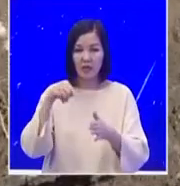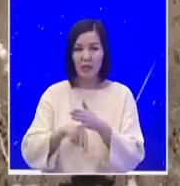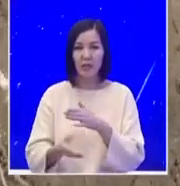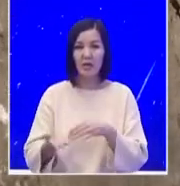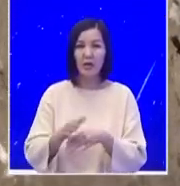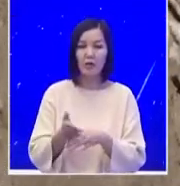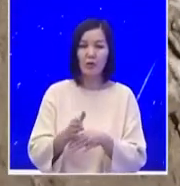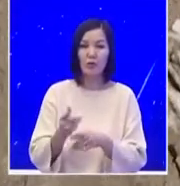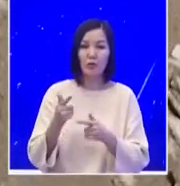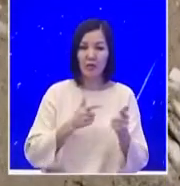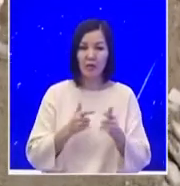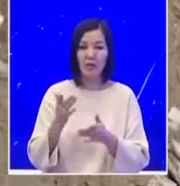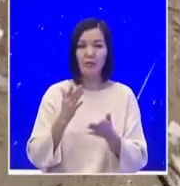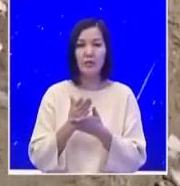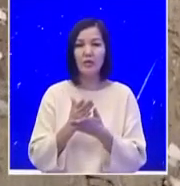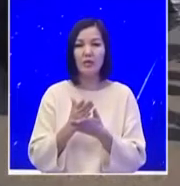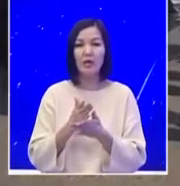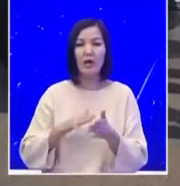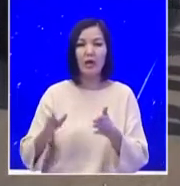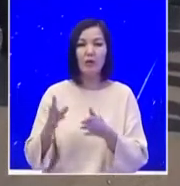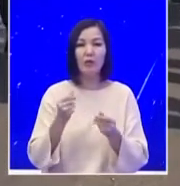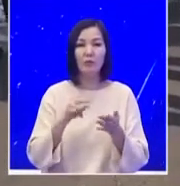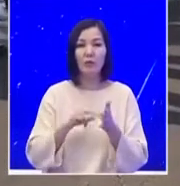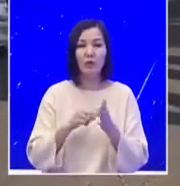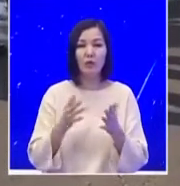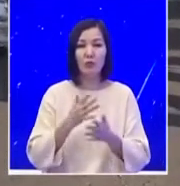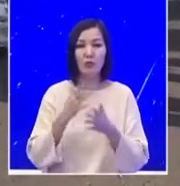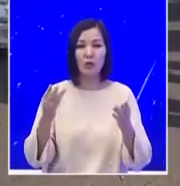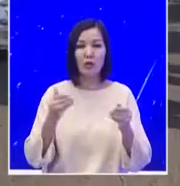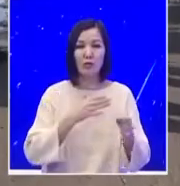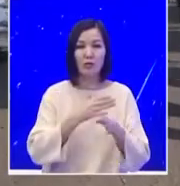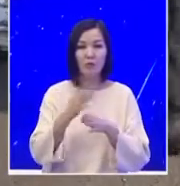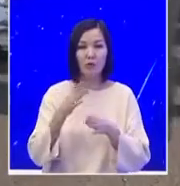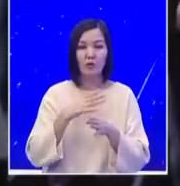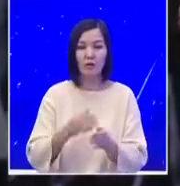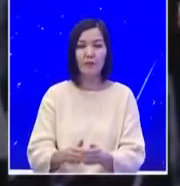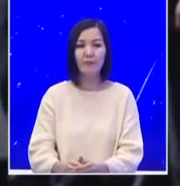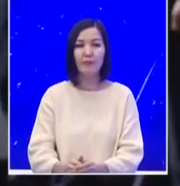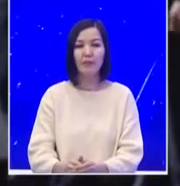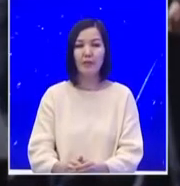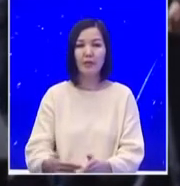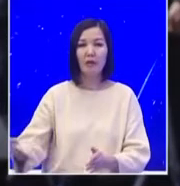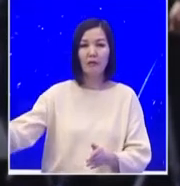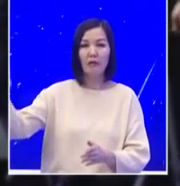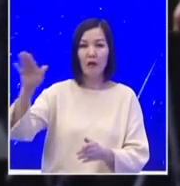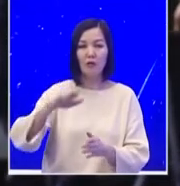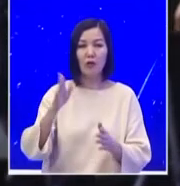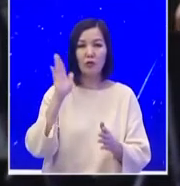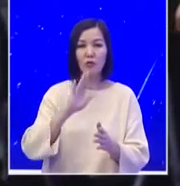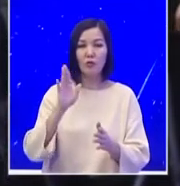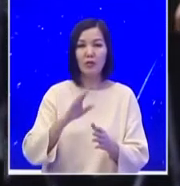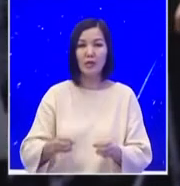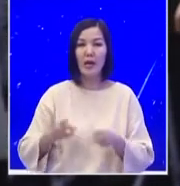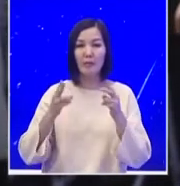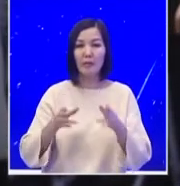жүріп жатыр. Бұл бағыттағы жұмыстарға аудан бюджетінен қомақты қаржы бөлінген. Тау жақтан су келсе, о жақта бізде қауіп бар,